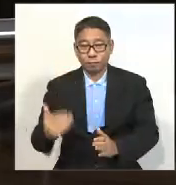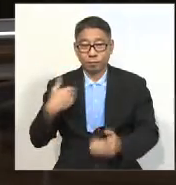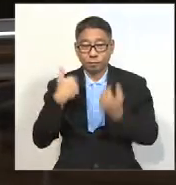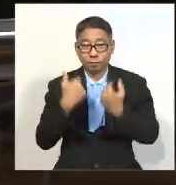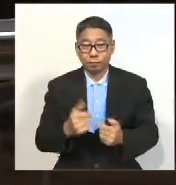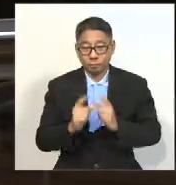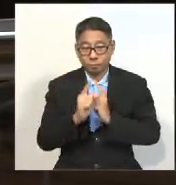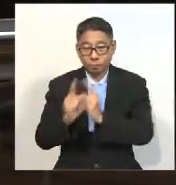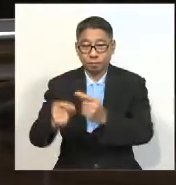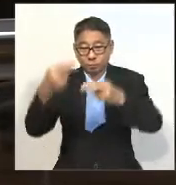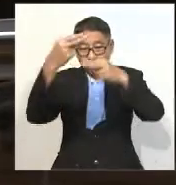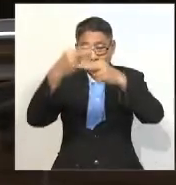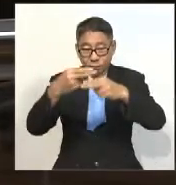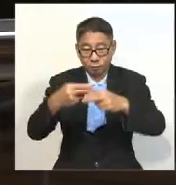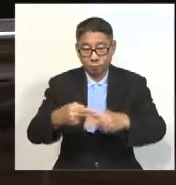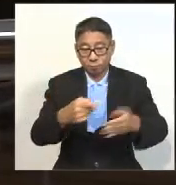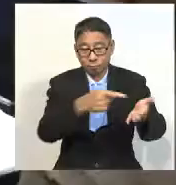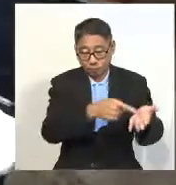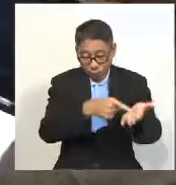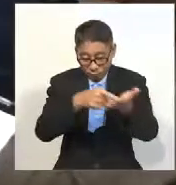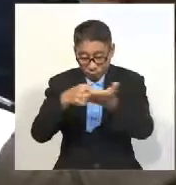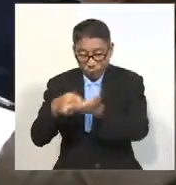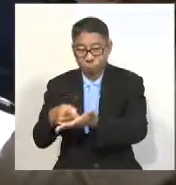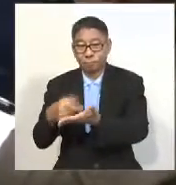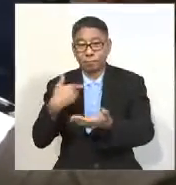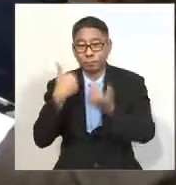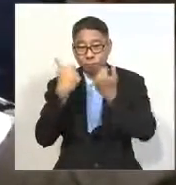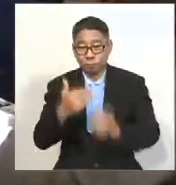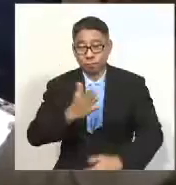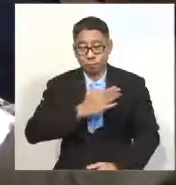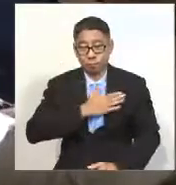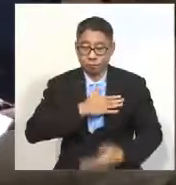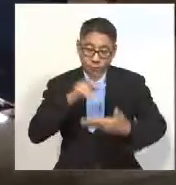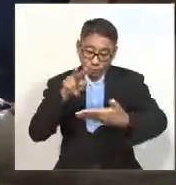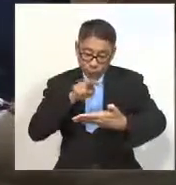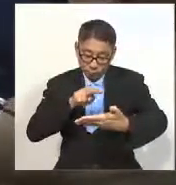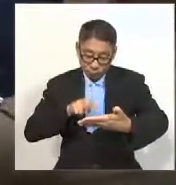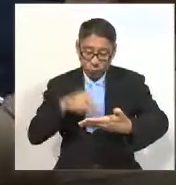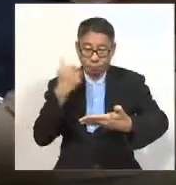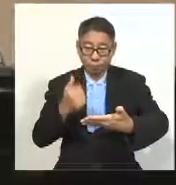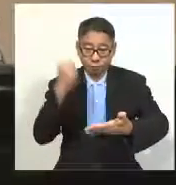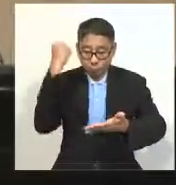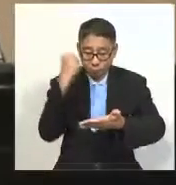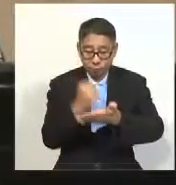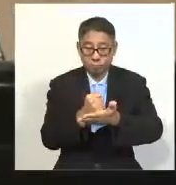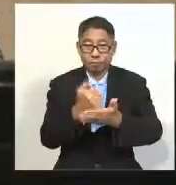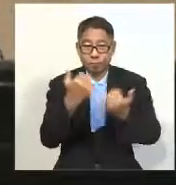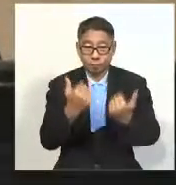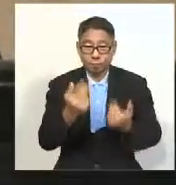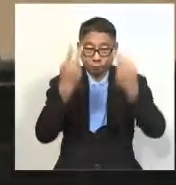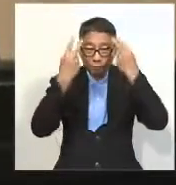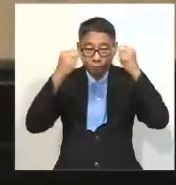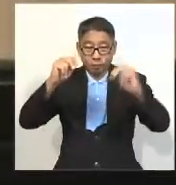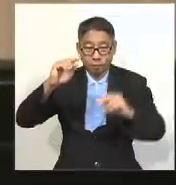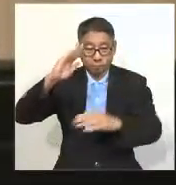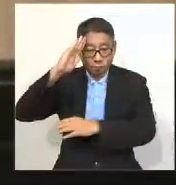ญ่เป็นไปตามรายชื่อที่กองบัญชาการเสนอมานะคะแล้วก็ตนก็เป็นผู้พิจารณาโดยการแต่งตั้งครั้งนี้นายก